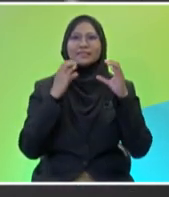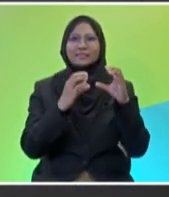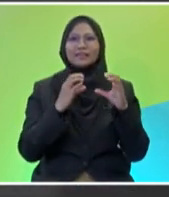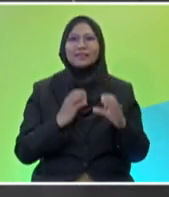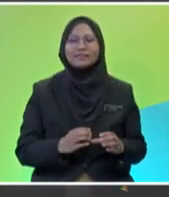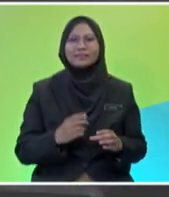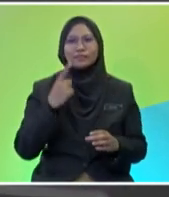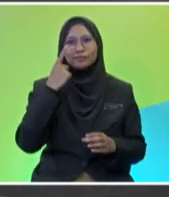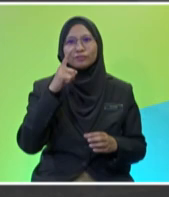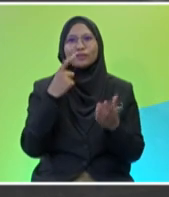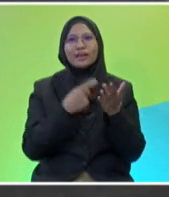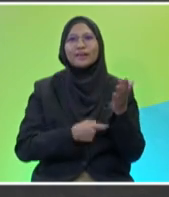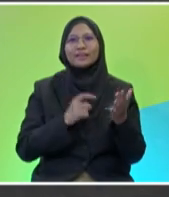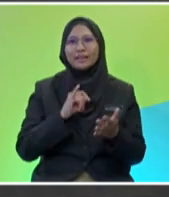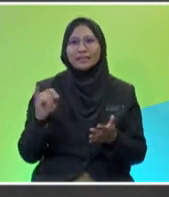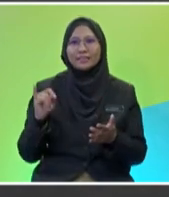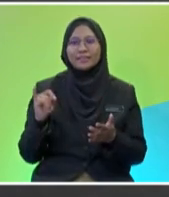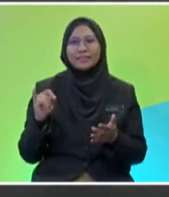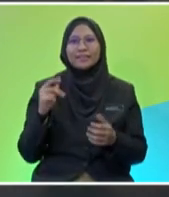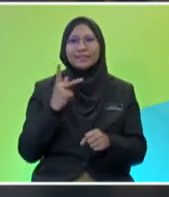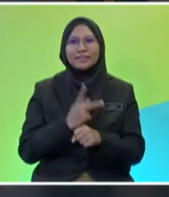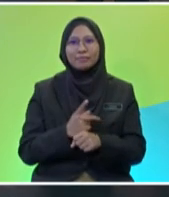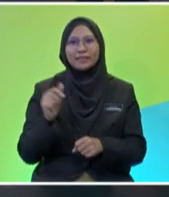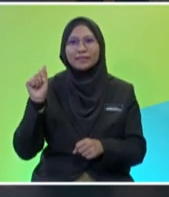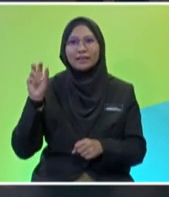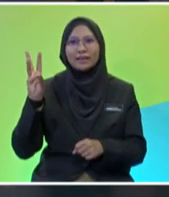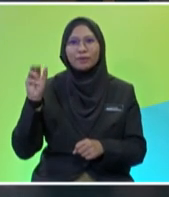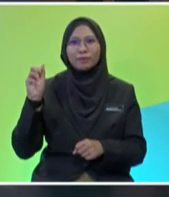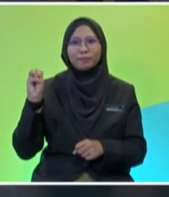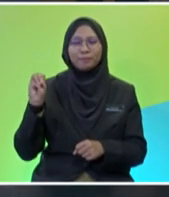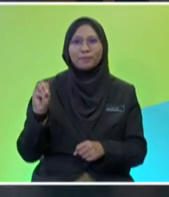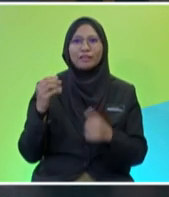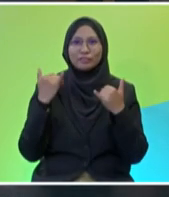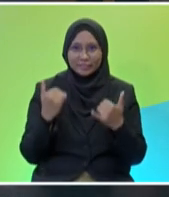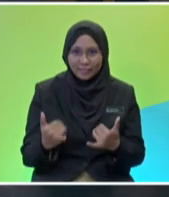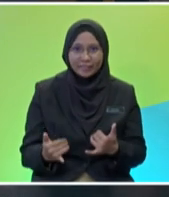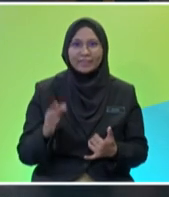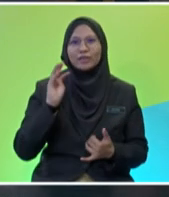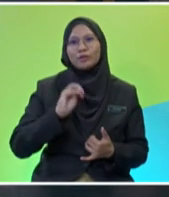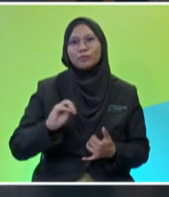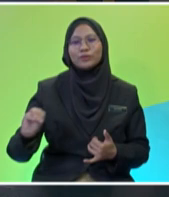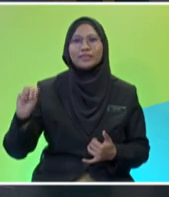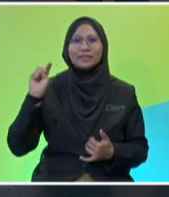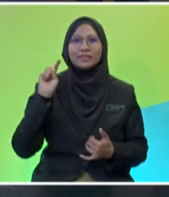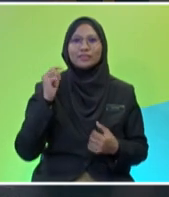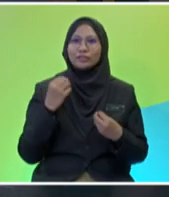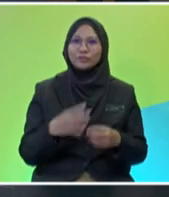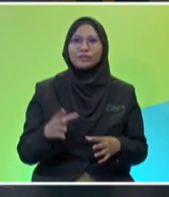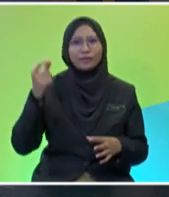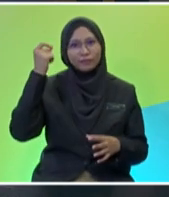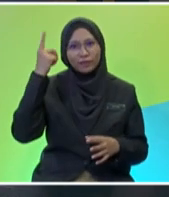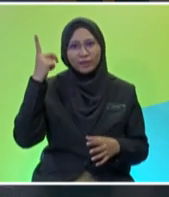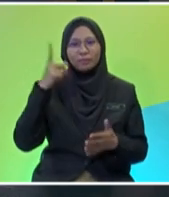pernikmatan awal Oke dia tahulah jadi hari ini dia paham saya dan menerangkan kepentingan dan